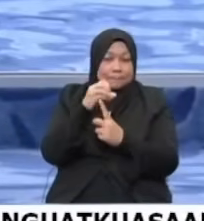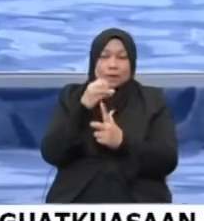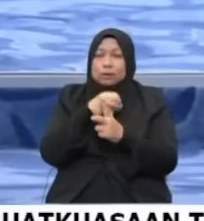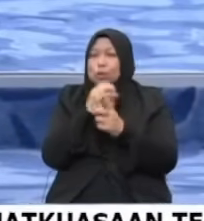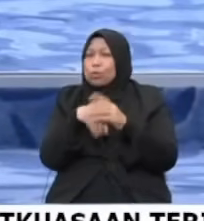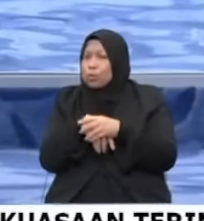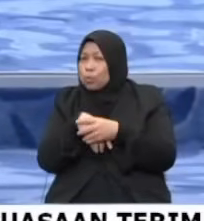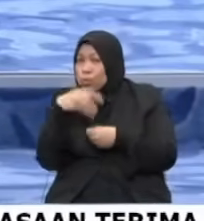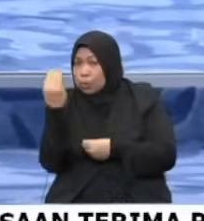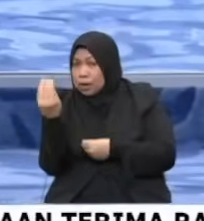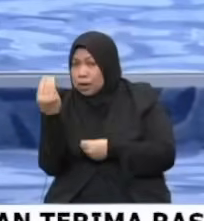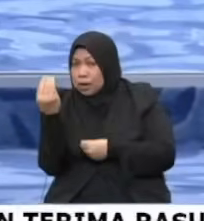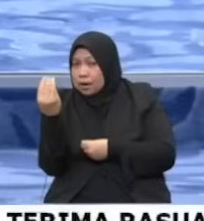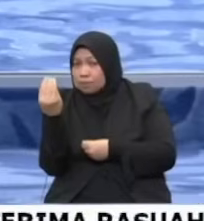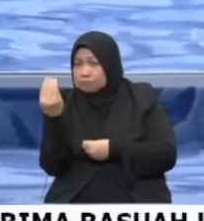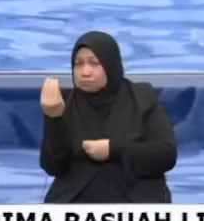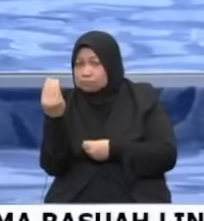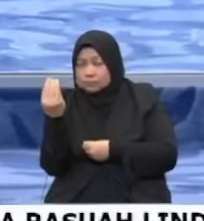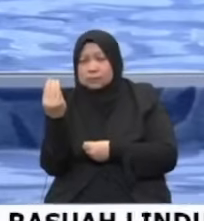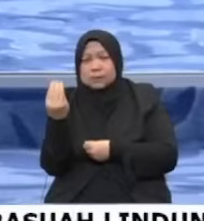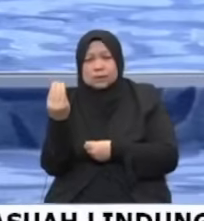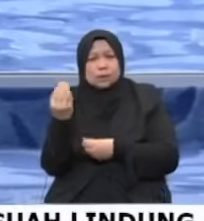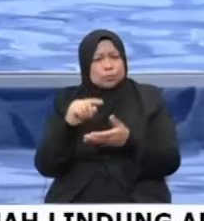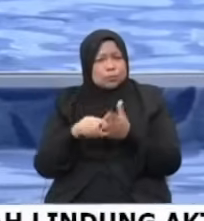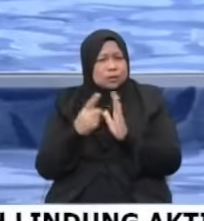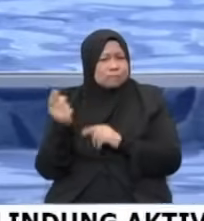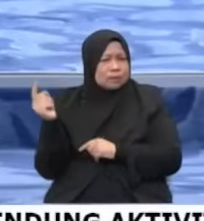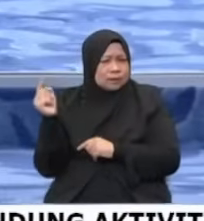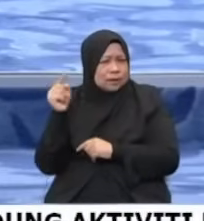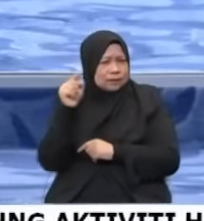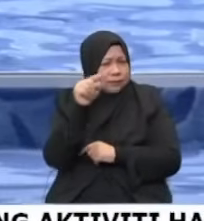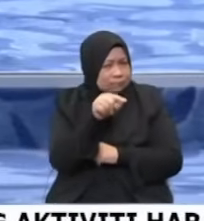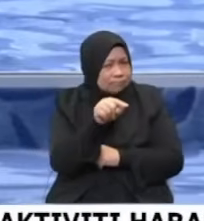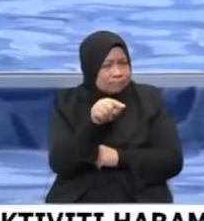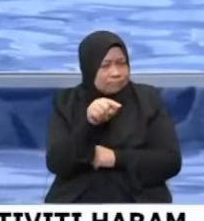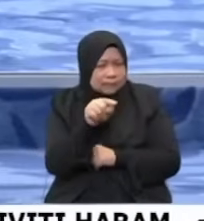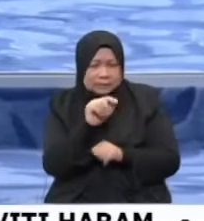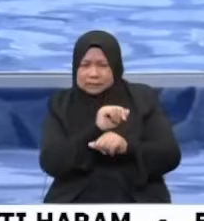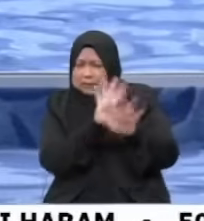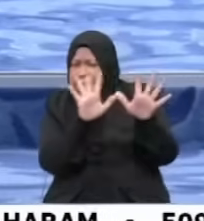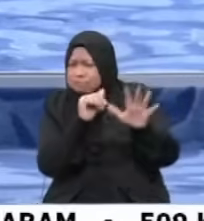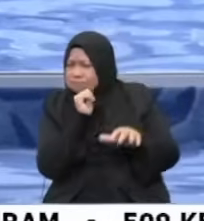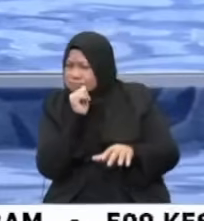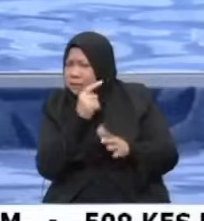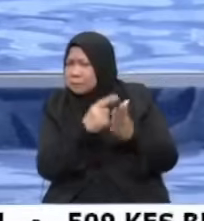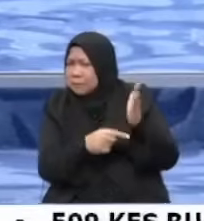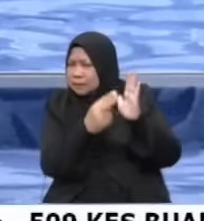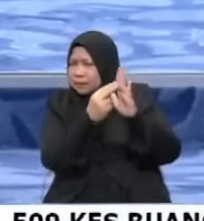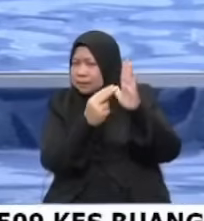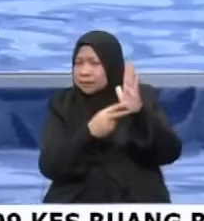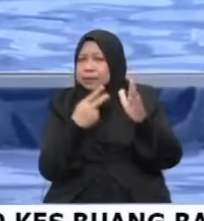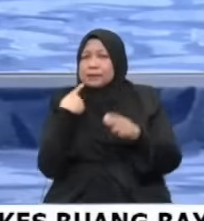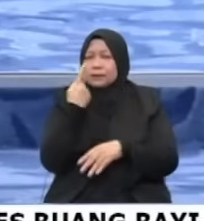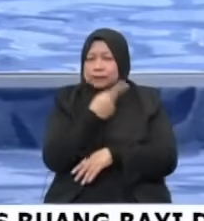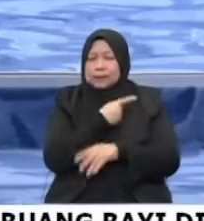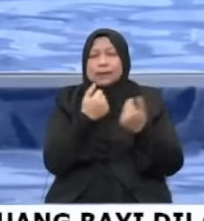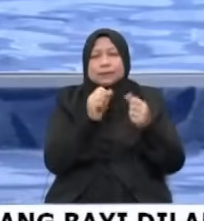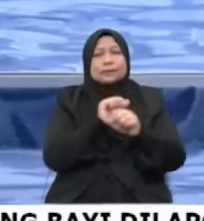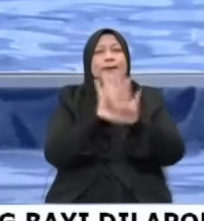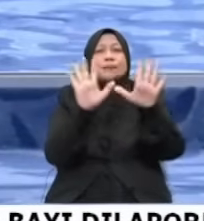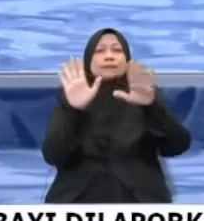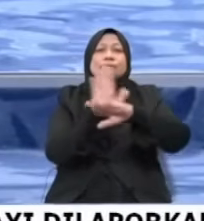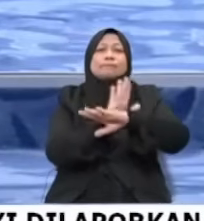atau asing bila dia nak datang dia nak tengok jelas atau tidak jadi kita ada pelan Perindustrian yang